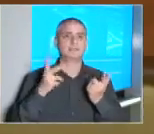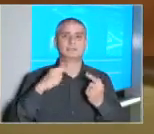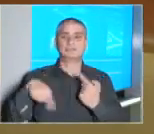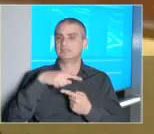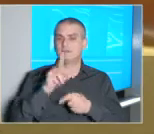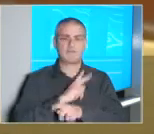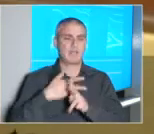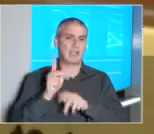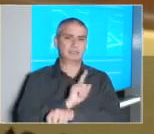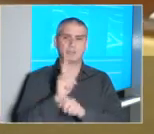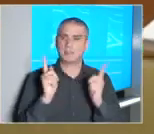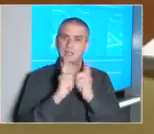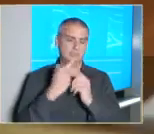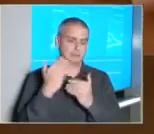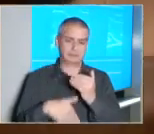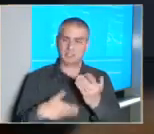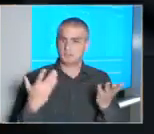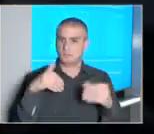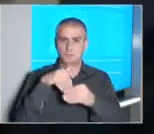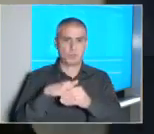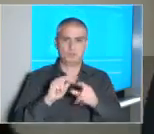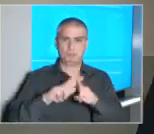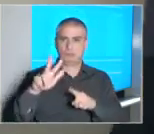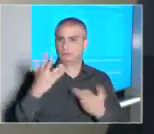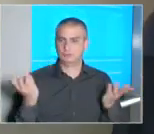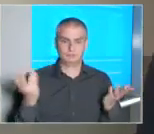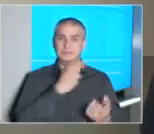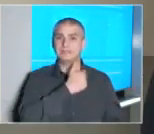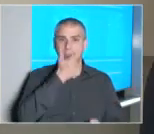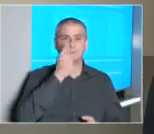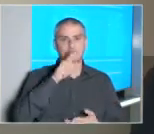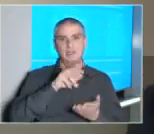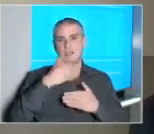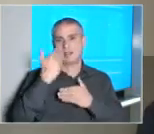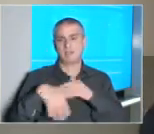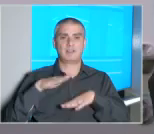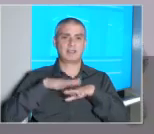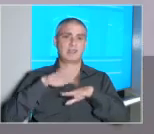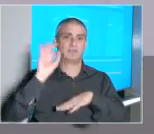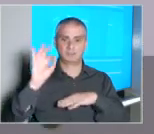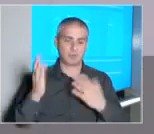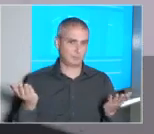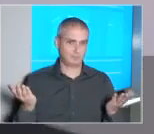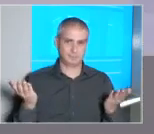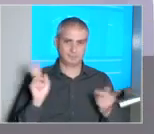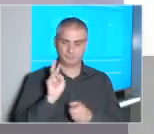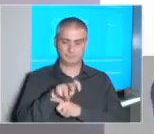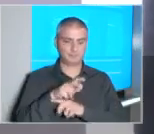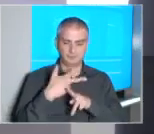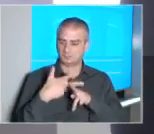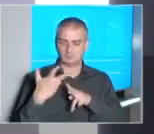הוא זמני, הוא קצר, הוא יסתיים ככל הנראה. זאת אומרת, השרים עצמם יצטרכו להיפרד מהתפקידים שלהם